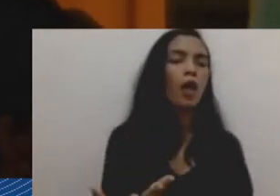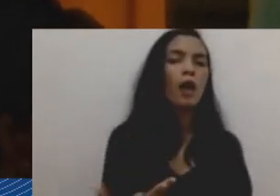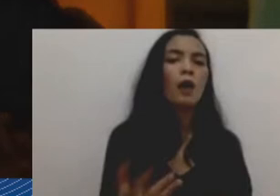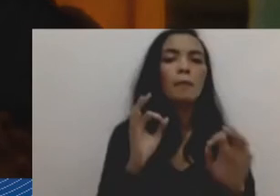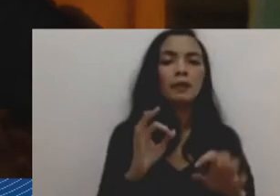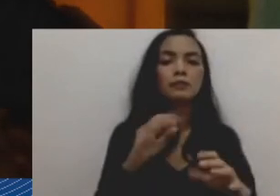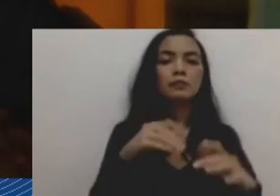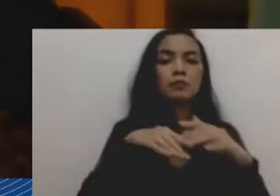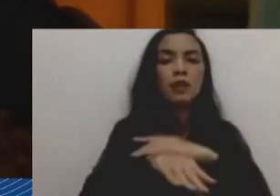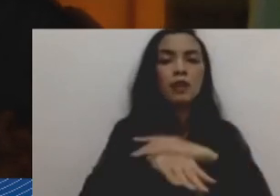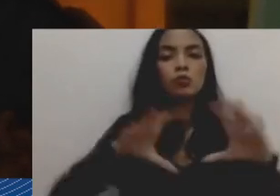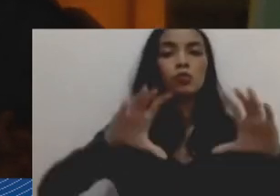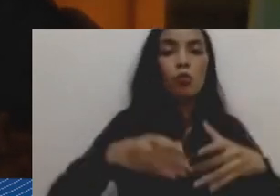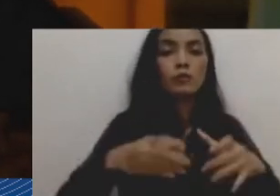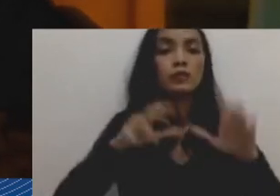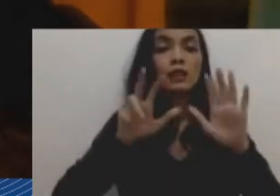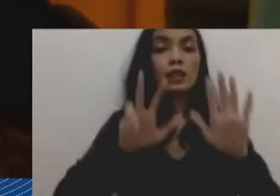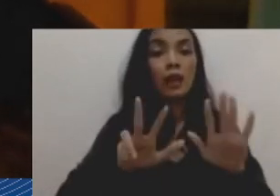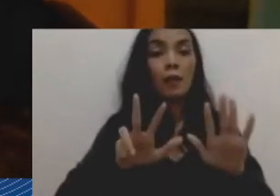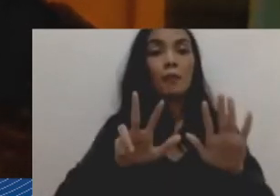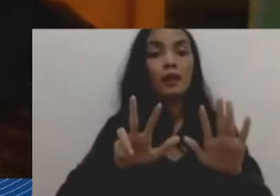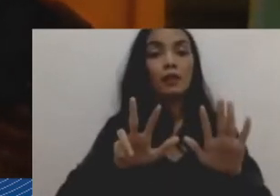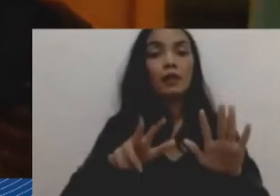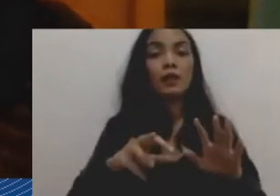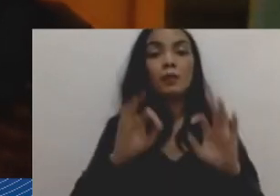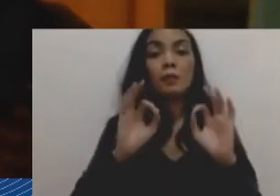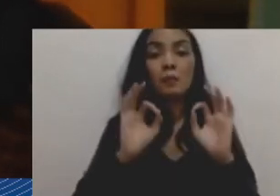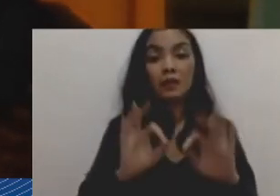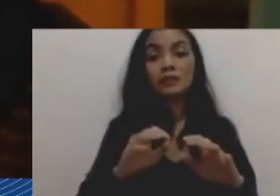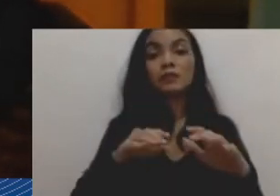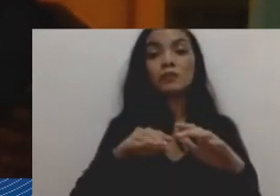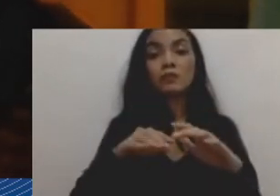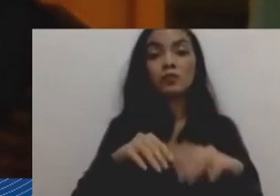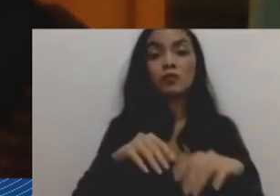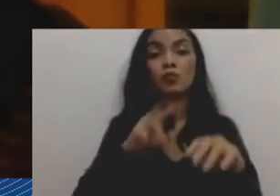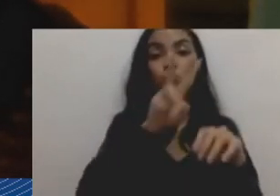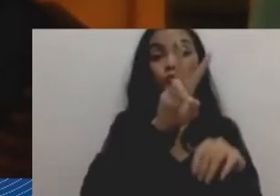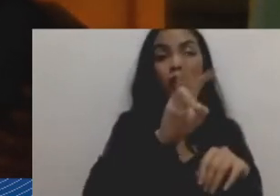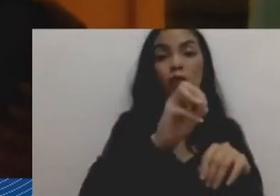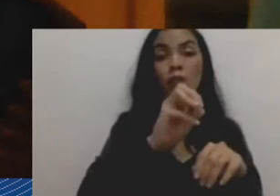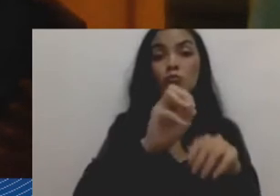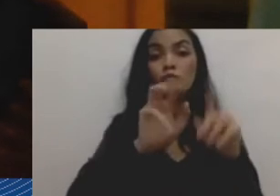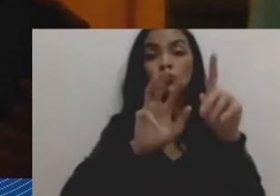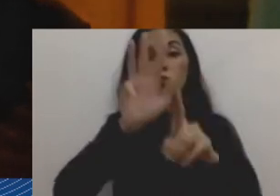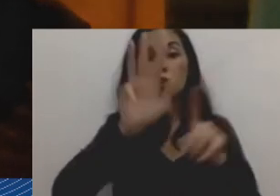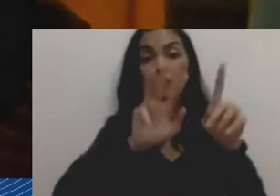masuk Komisi 8 lagi, di masa jabatan anggota DPR